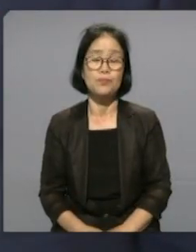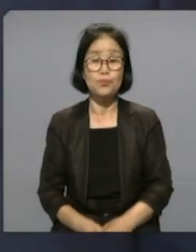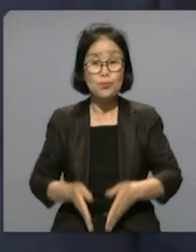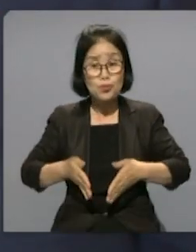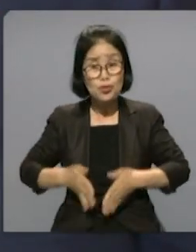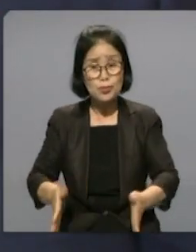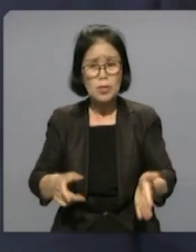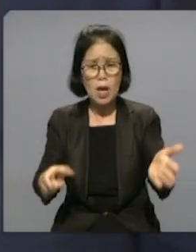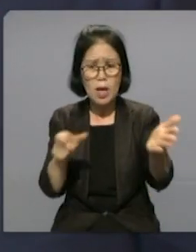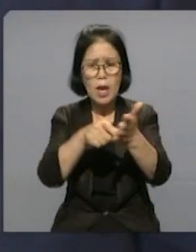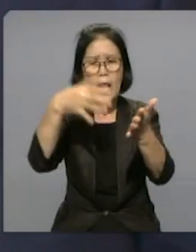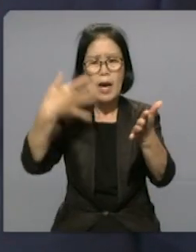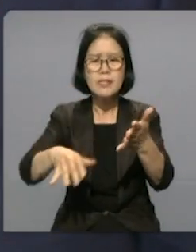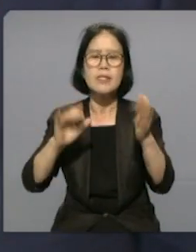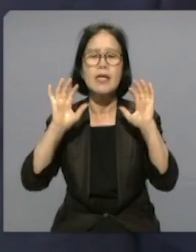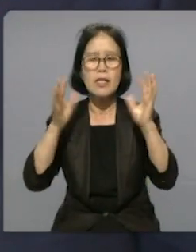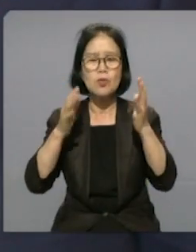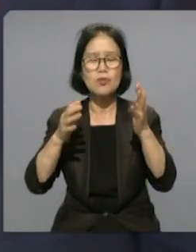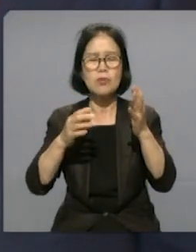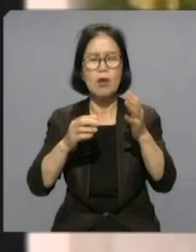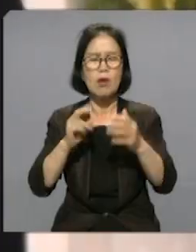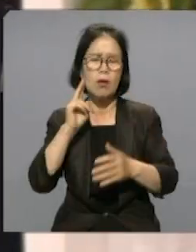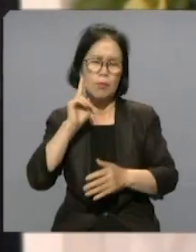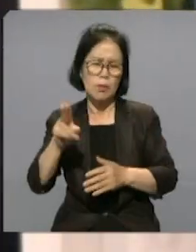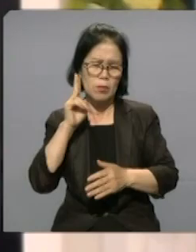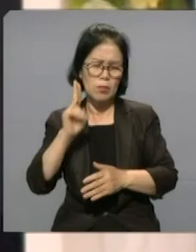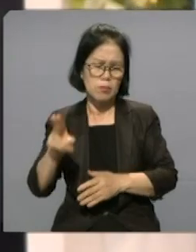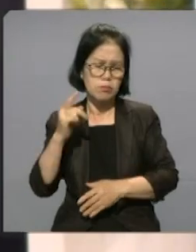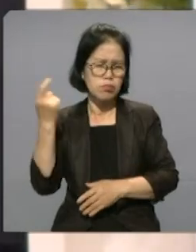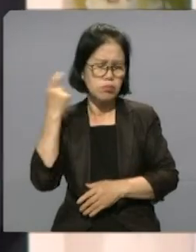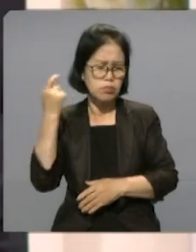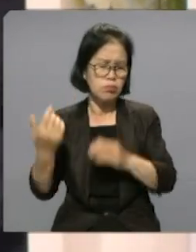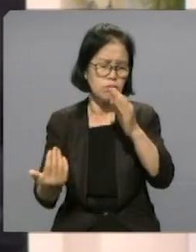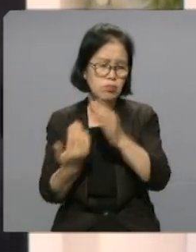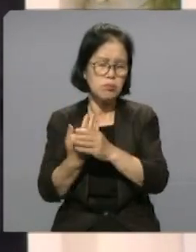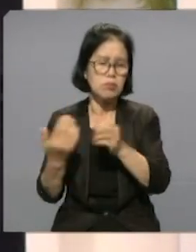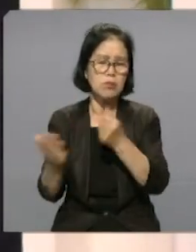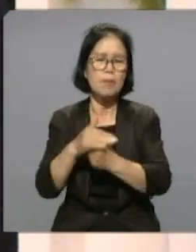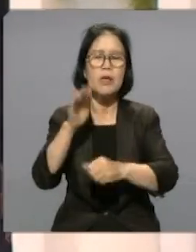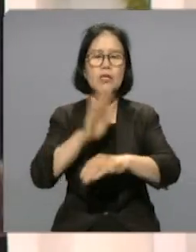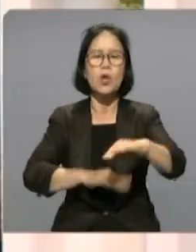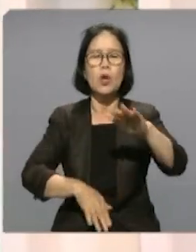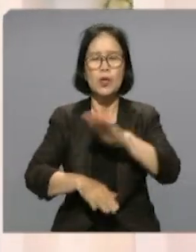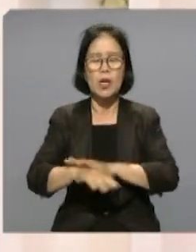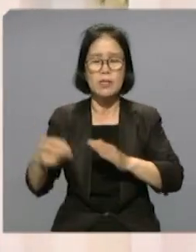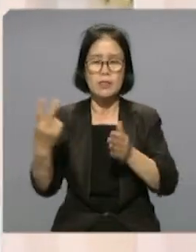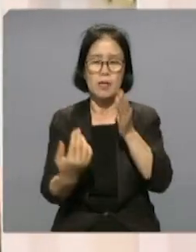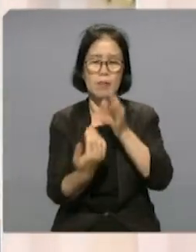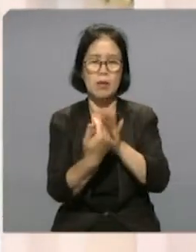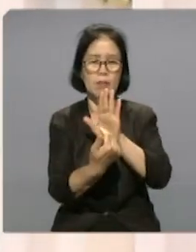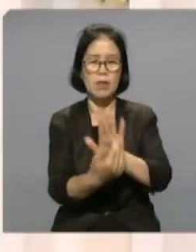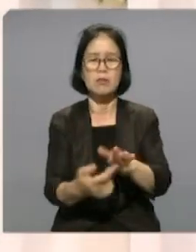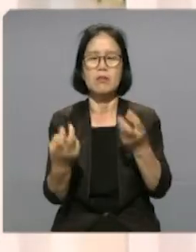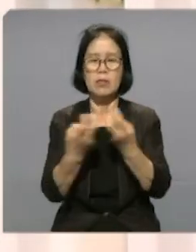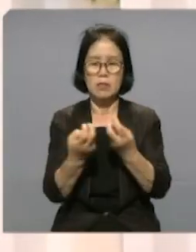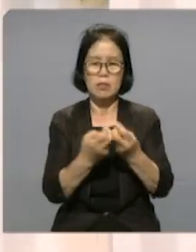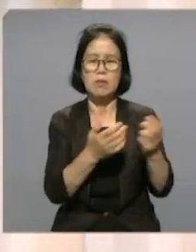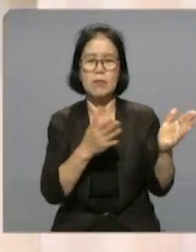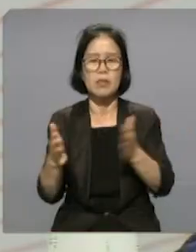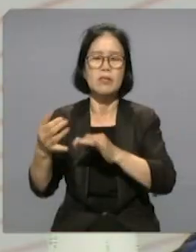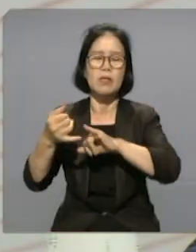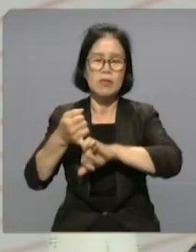출생 미신고 아동들의 잇단 비극적 소식에 여야는 한 목소리로 재발 방지 대책 마련을